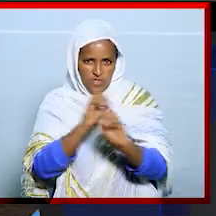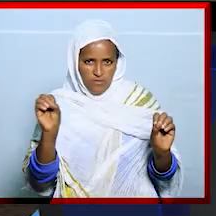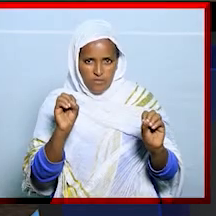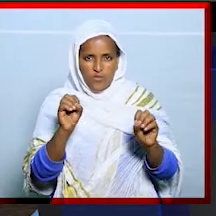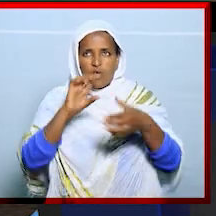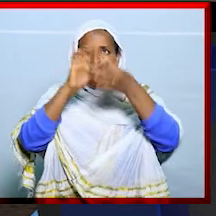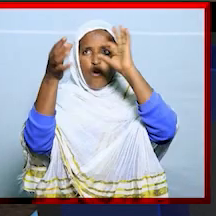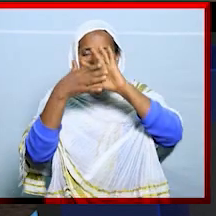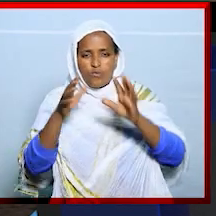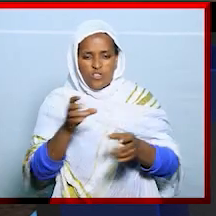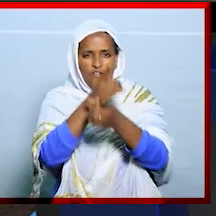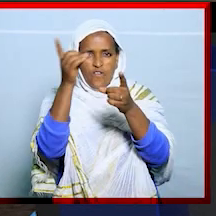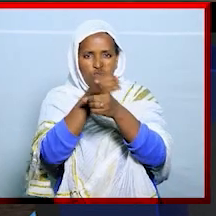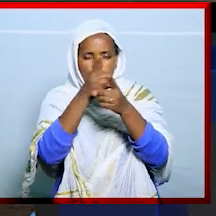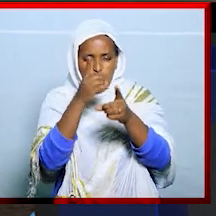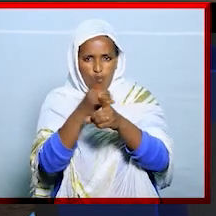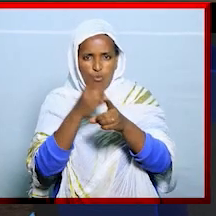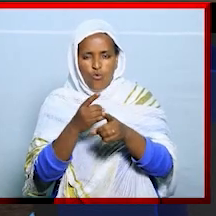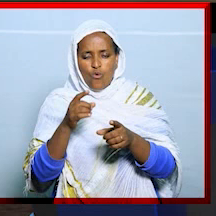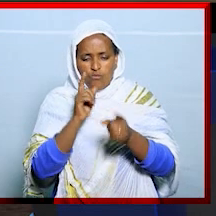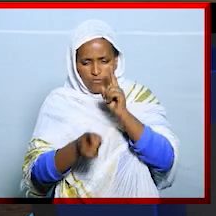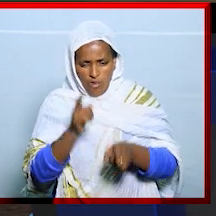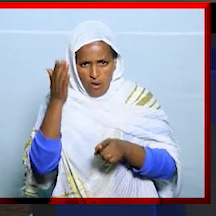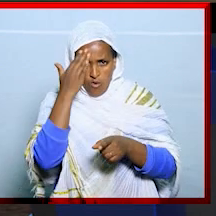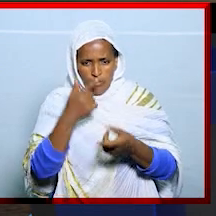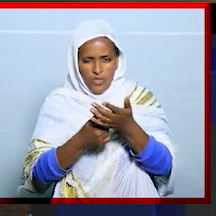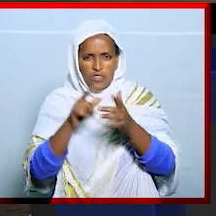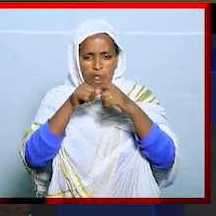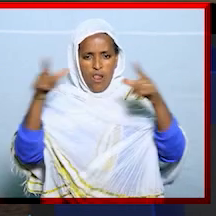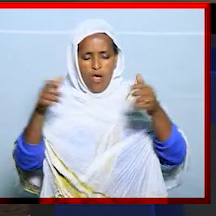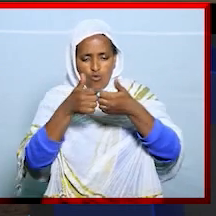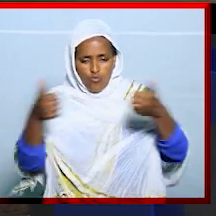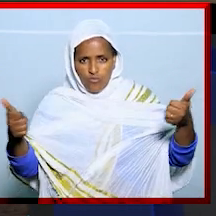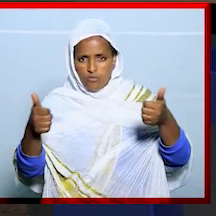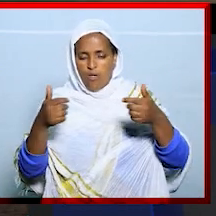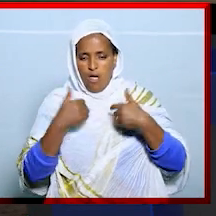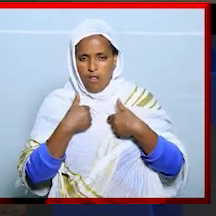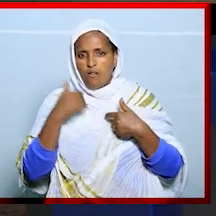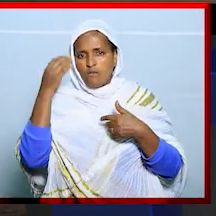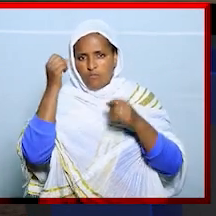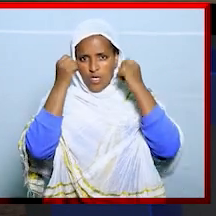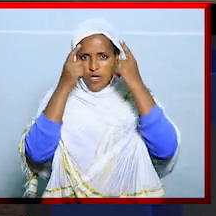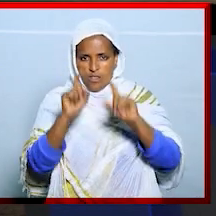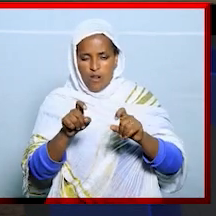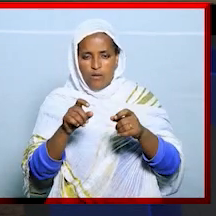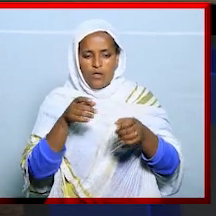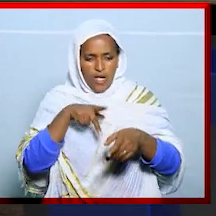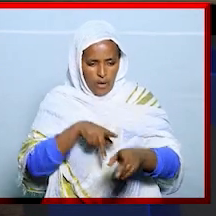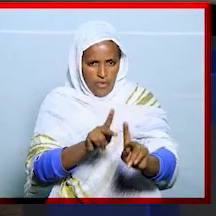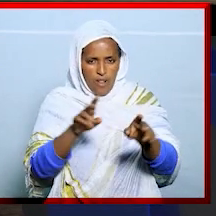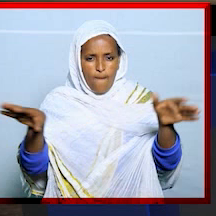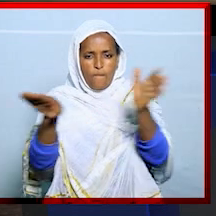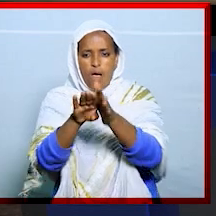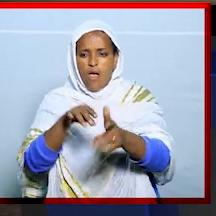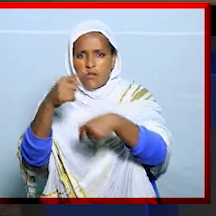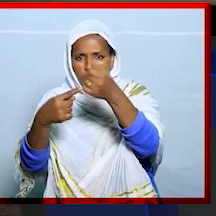ይላል። ከዋክብትን እንደ ተፈጥሮ ኩነት በመመልከትና በጥንቆላዊ አውቃለሁ ባይነት መካከል ታላቅ ልዩነት ያለ መሆኑን መረዳት ያስፈልጋል። ገበሬዎችና